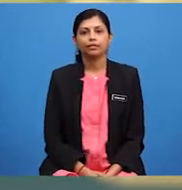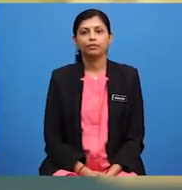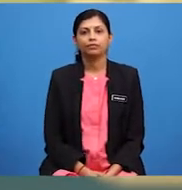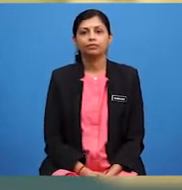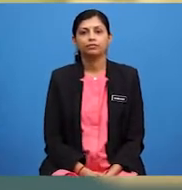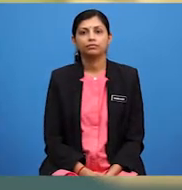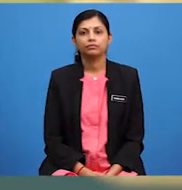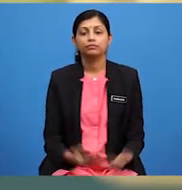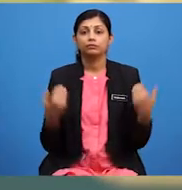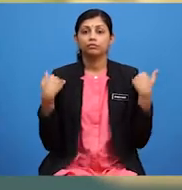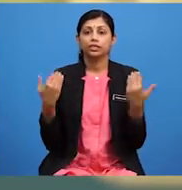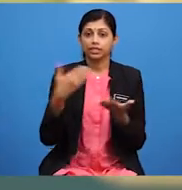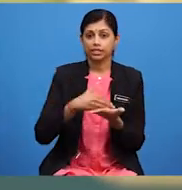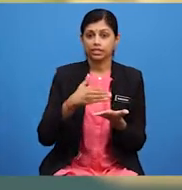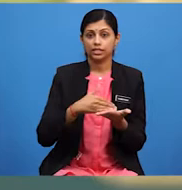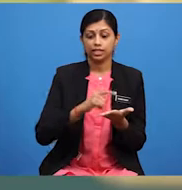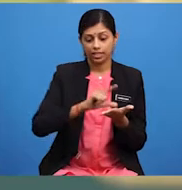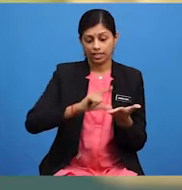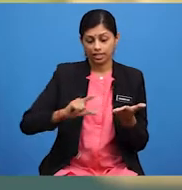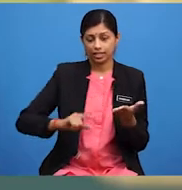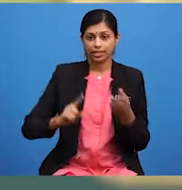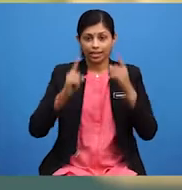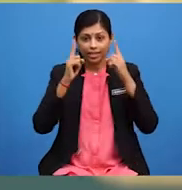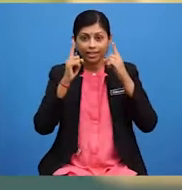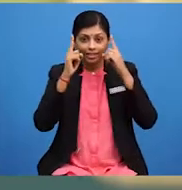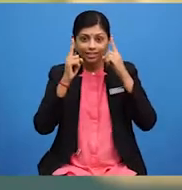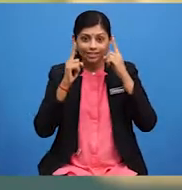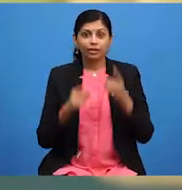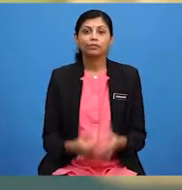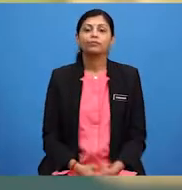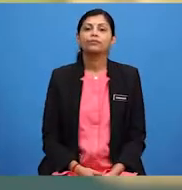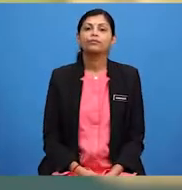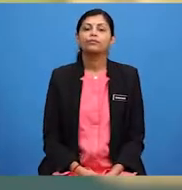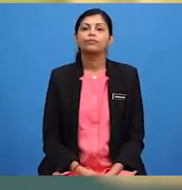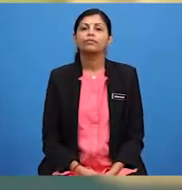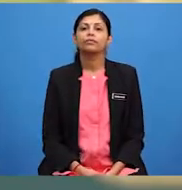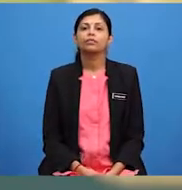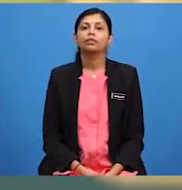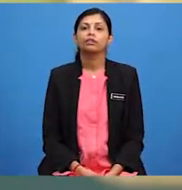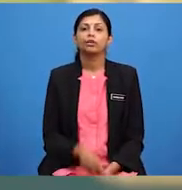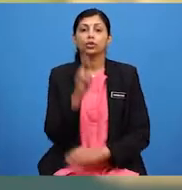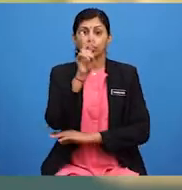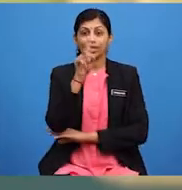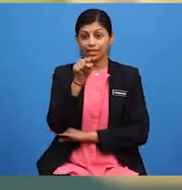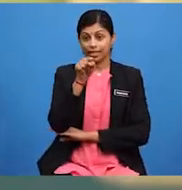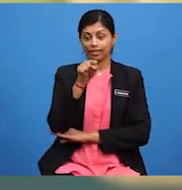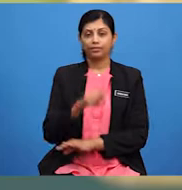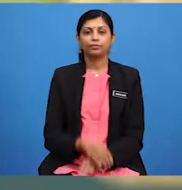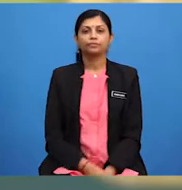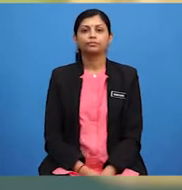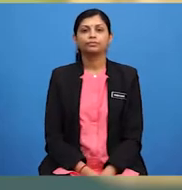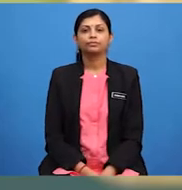sofa, lakaran teropong ini juga menggunakan lakaran perspektif dua titik